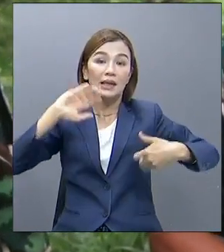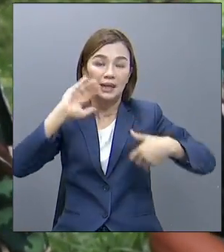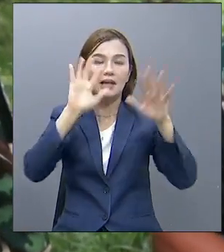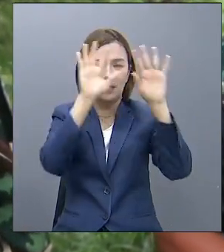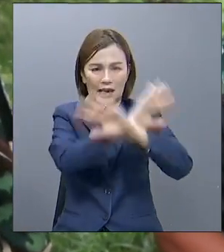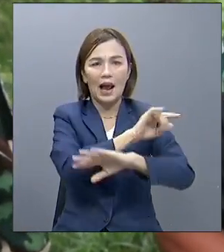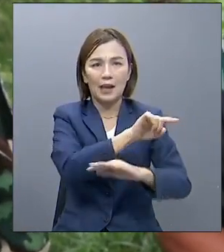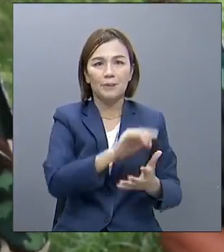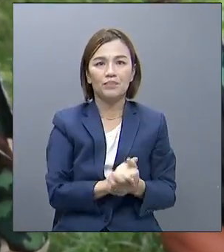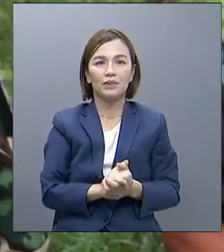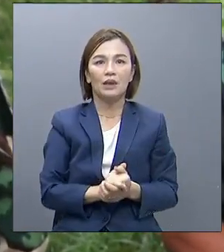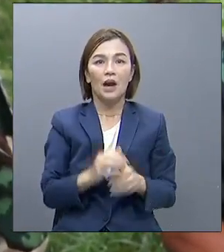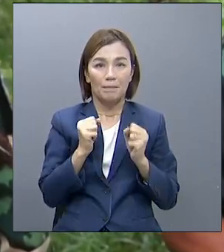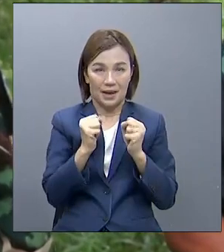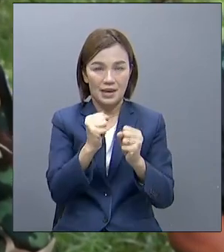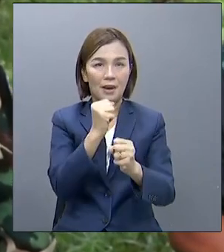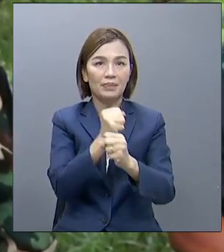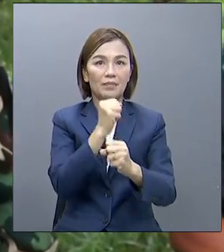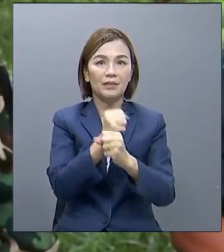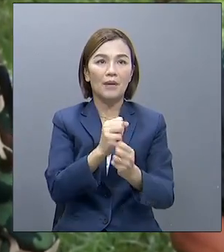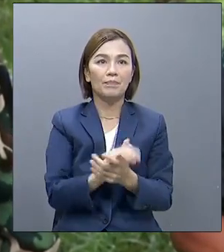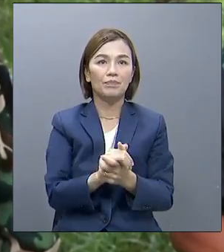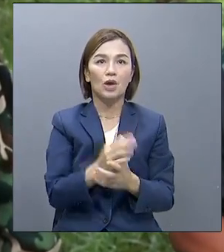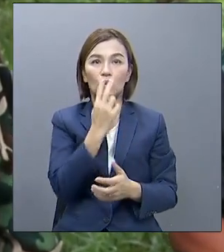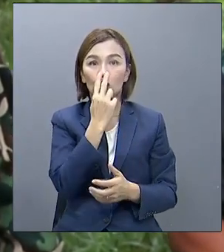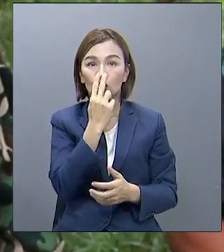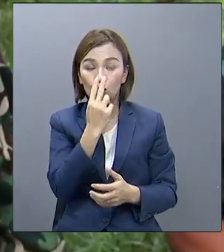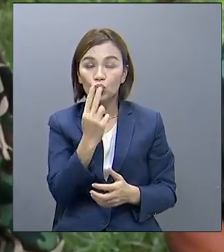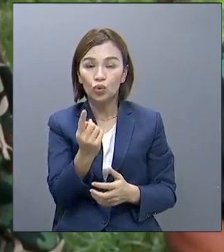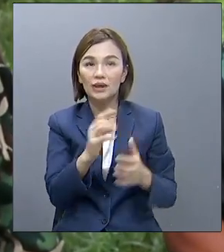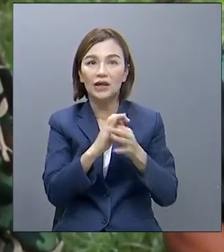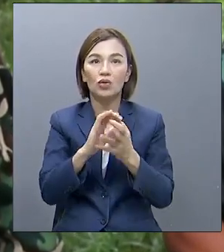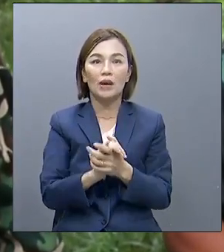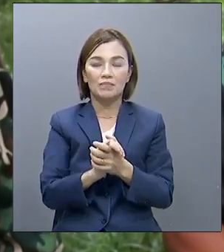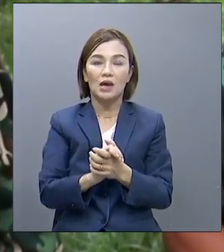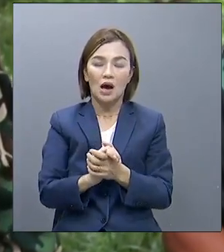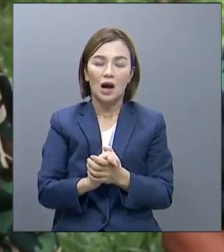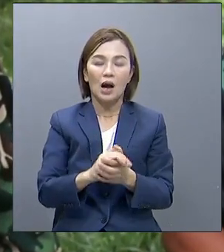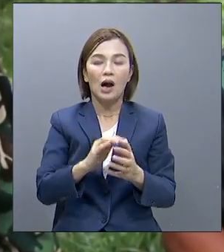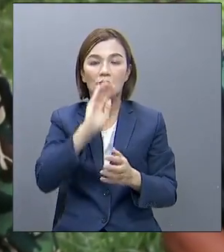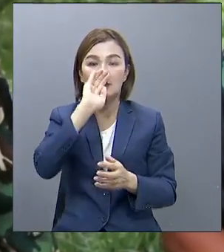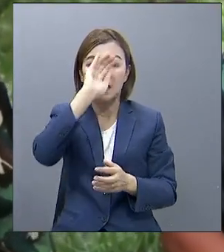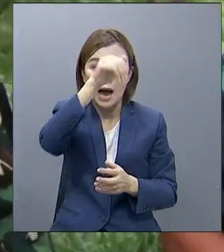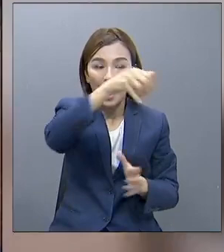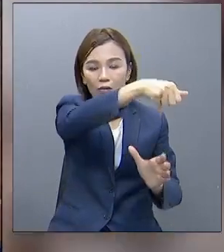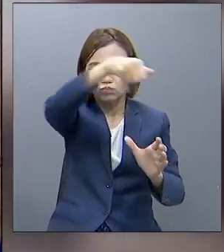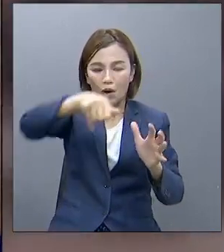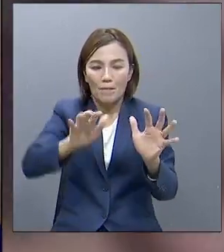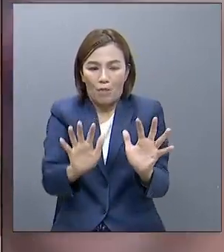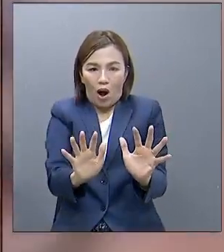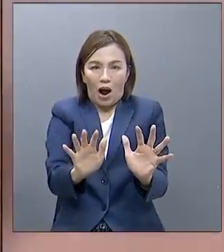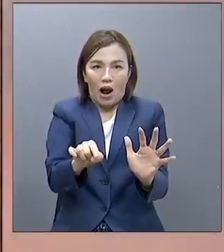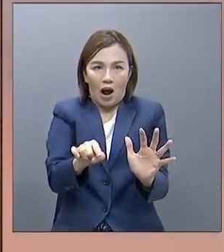อีกรูปแบบหนึ่งที่เราพยายามจะศึกษาแล้วก็พยายามที่จะทำพื้นที่ควบคุมช้างขึ้นมาเป็นการควบคุมประชากรช้าง